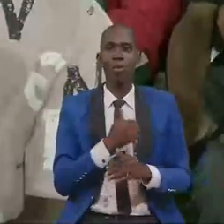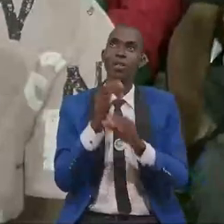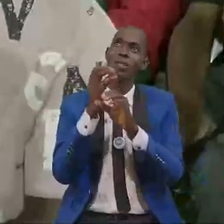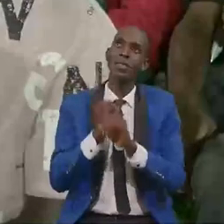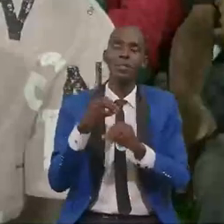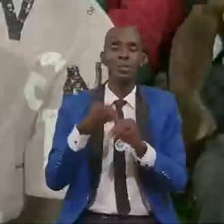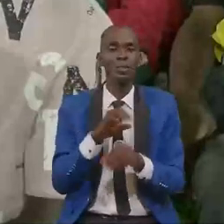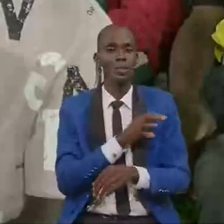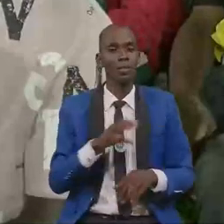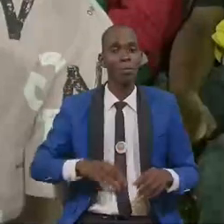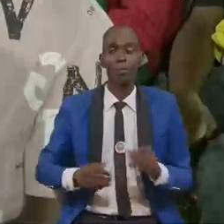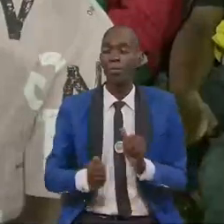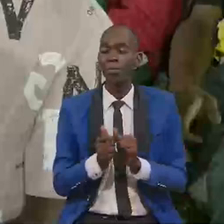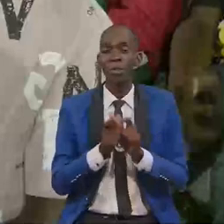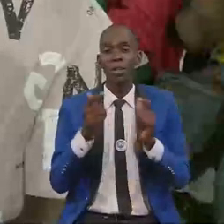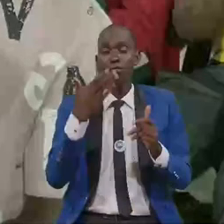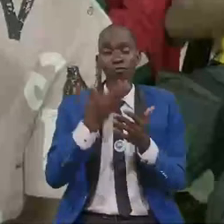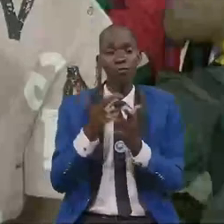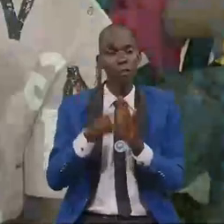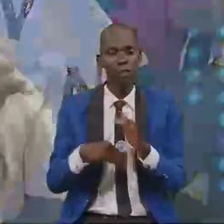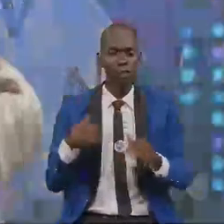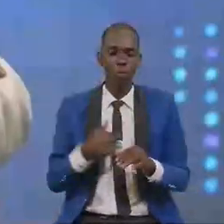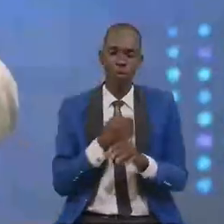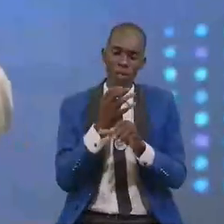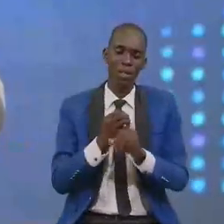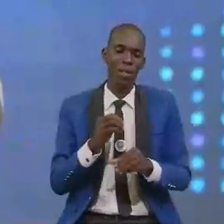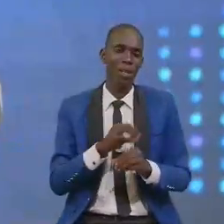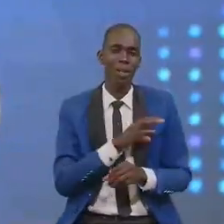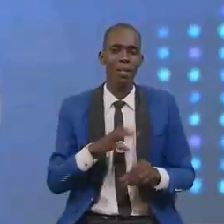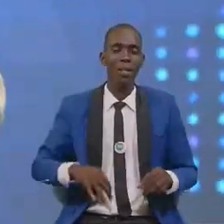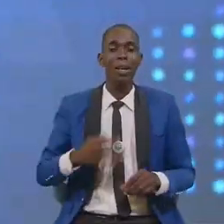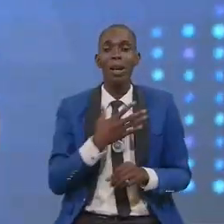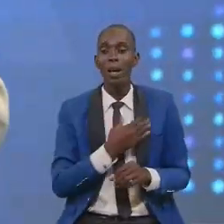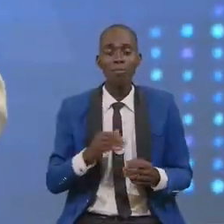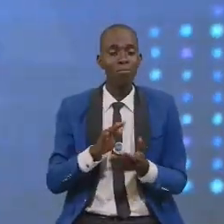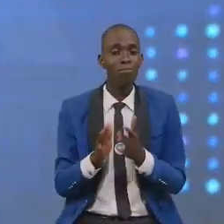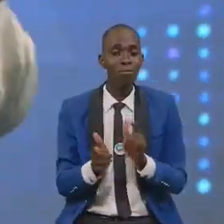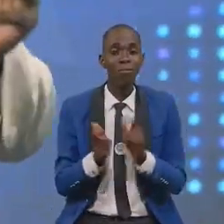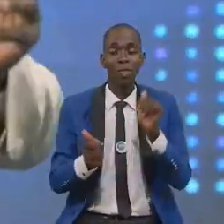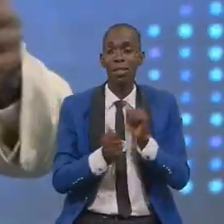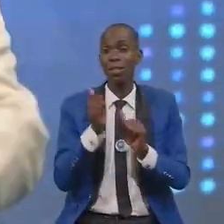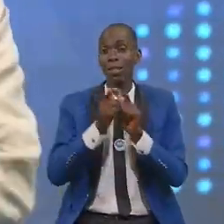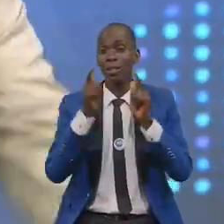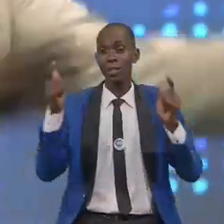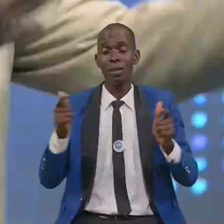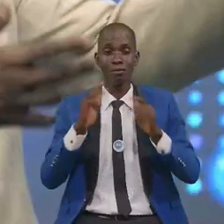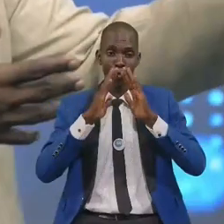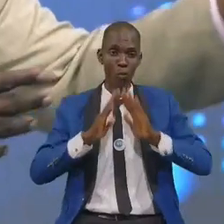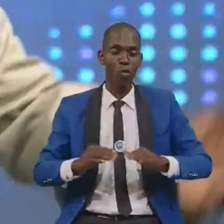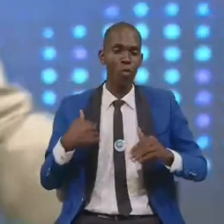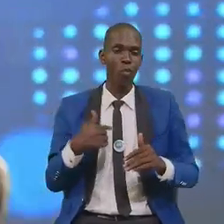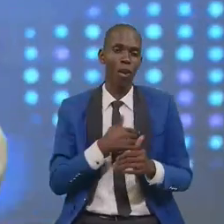la plus grande bonté est en Christ et la plus le plus grand soulagement se trouve en Christ ainsi donc